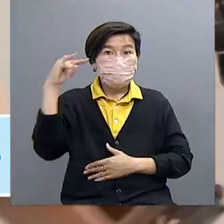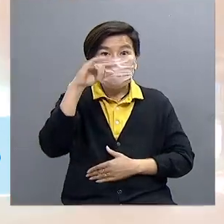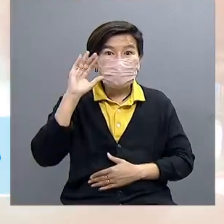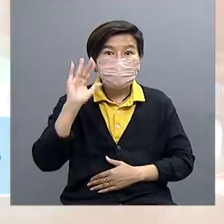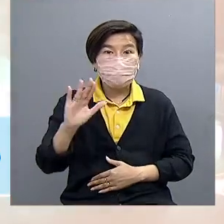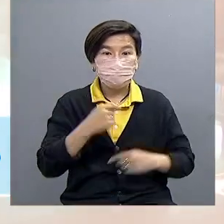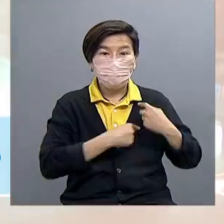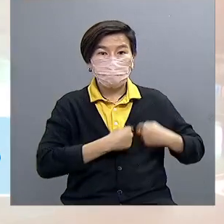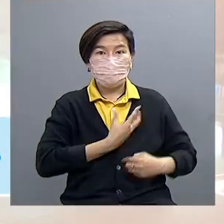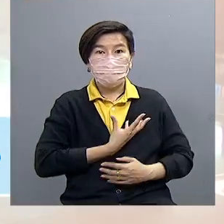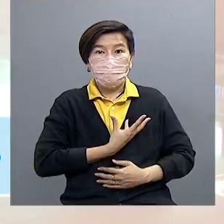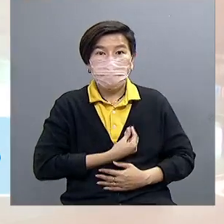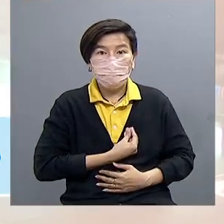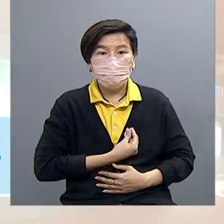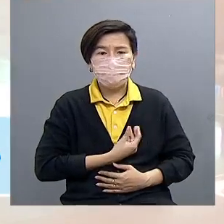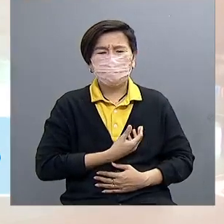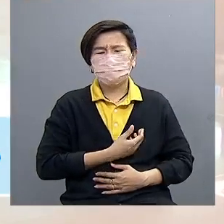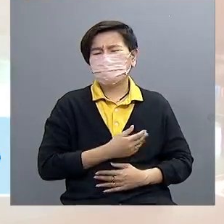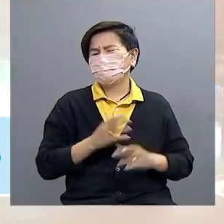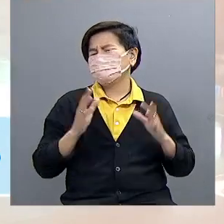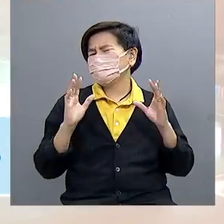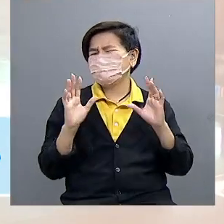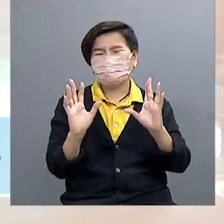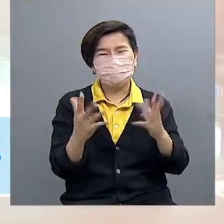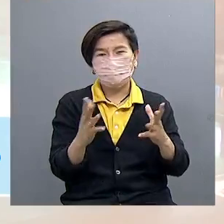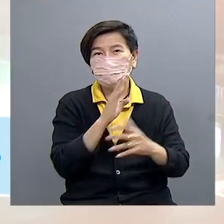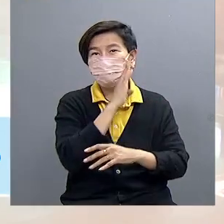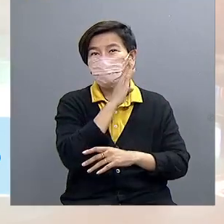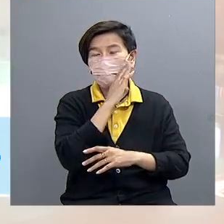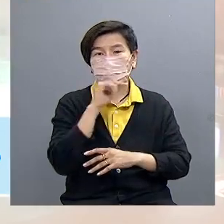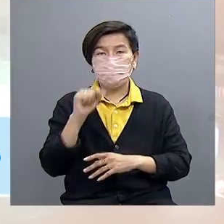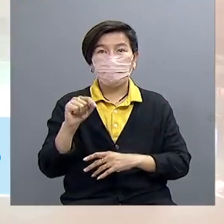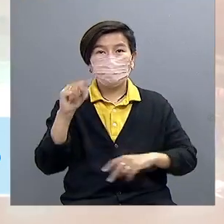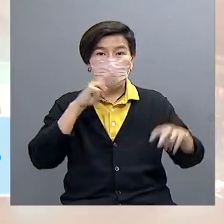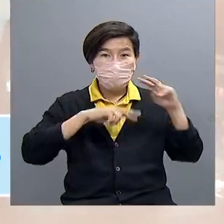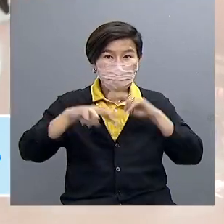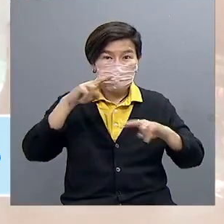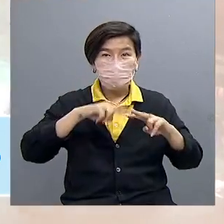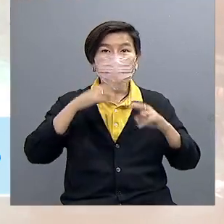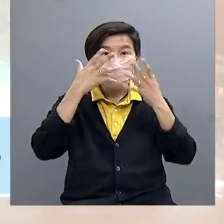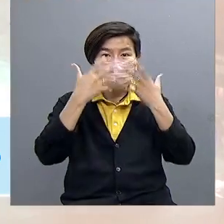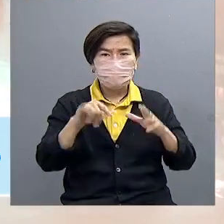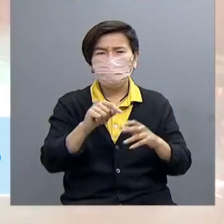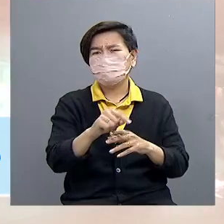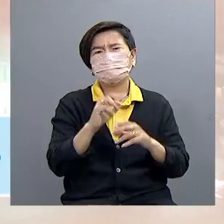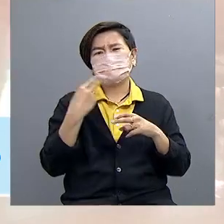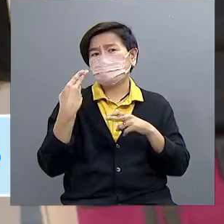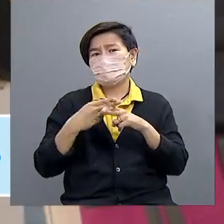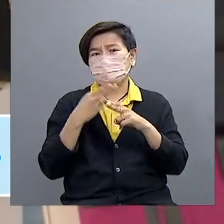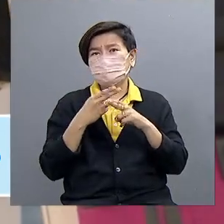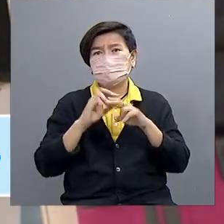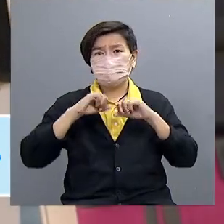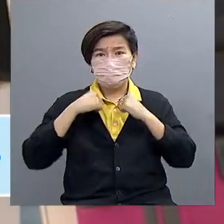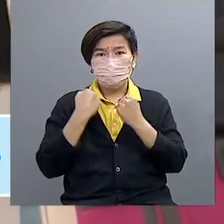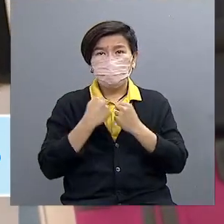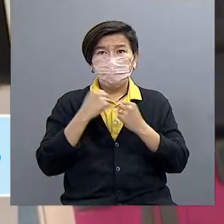างสำนักงานการบินพลเรือนแห่งประเทศไทยได้ตรวจสอบและชี้แจงนะครับว่าไม่ปรากฏชื่อสมาคมการบินสากล